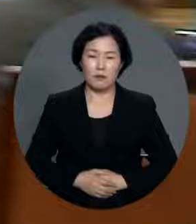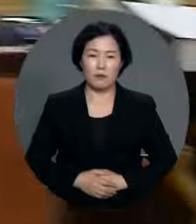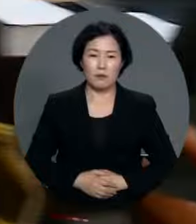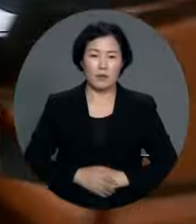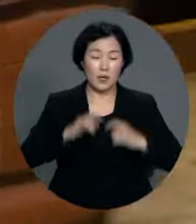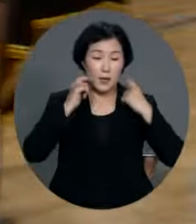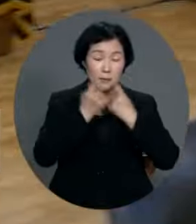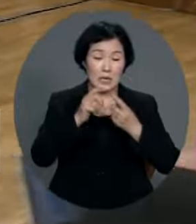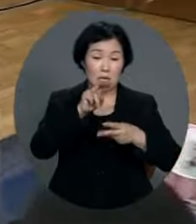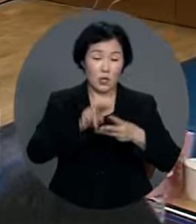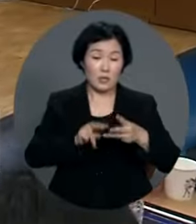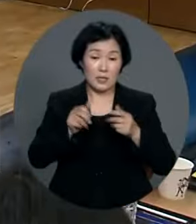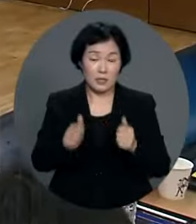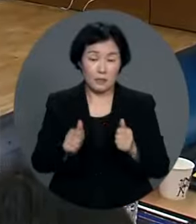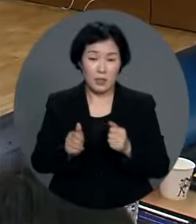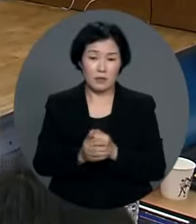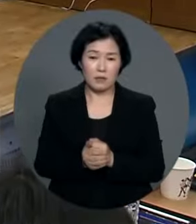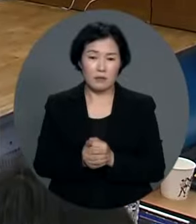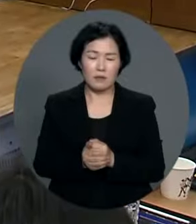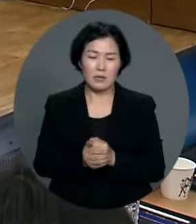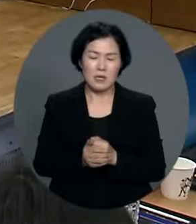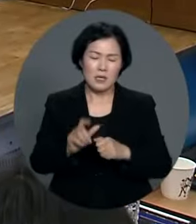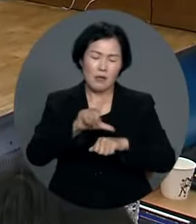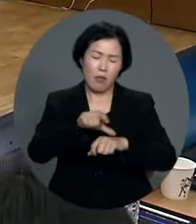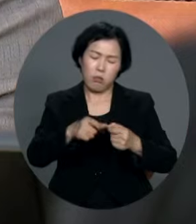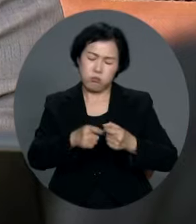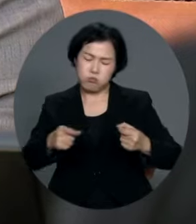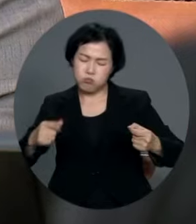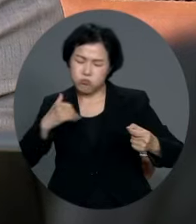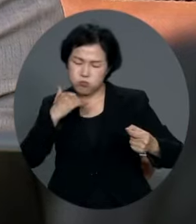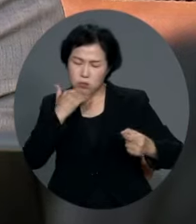사건 재판에서는 갈수록 재판 일수가 길어지고 있다며